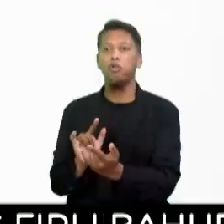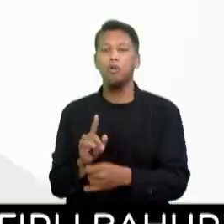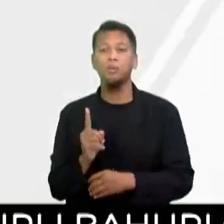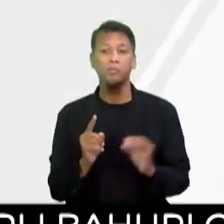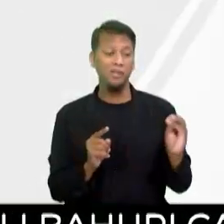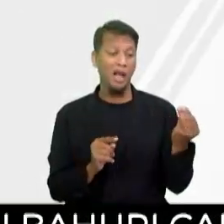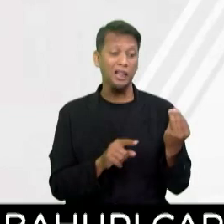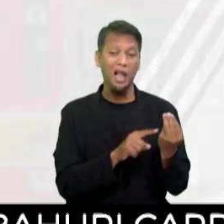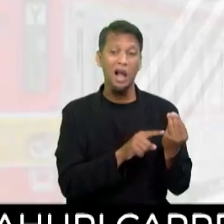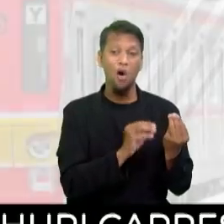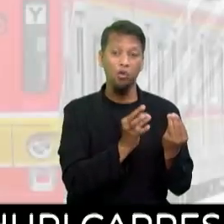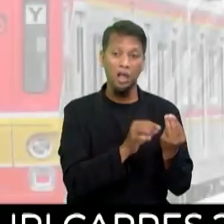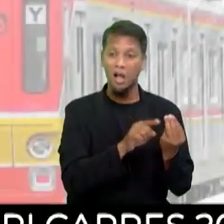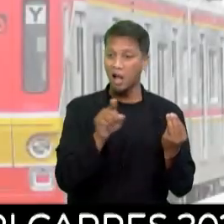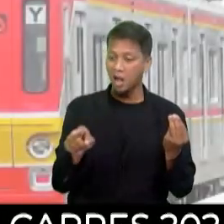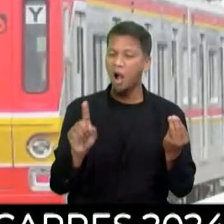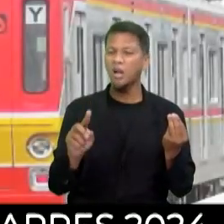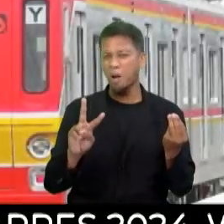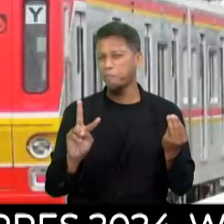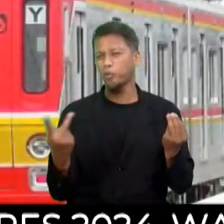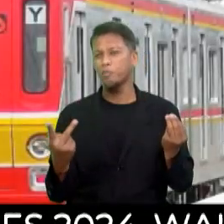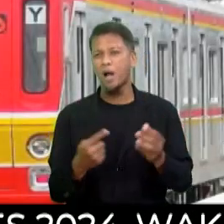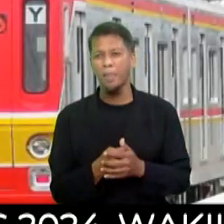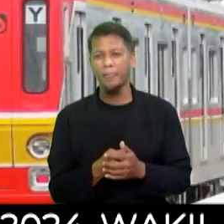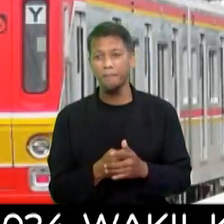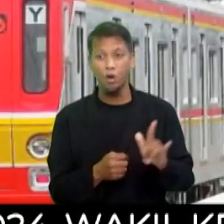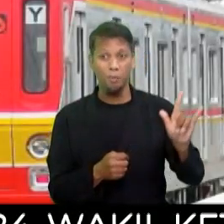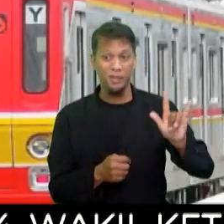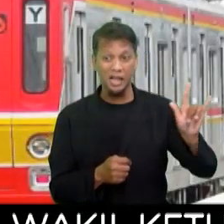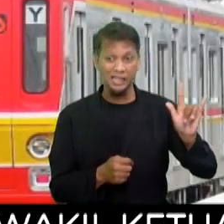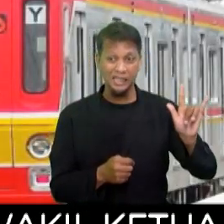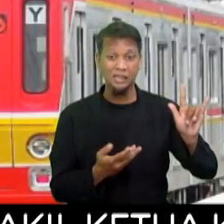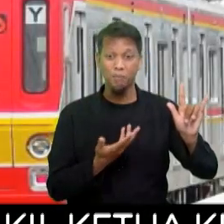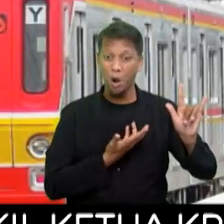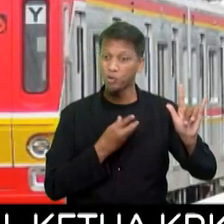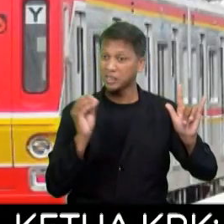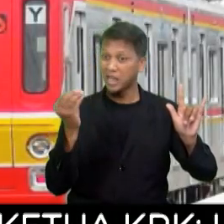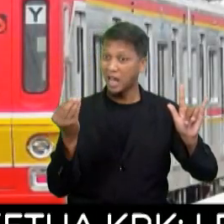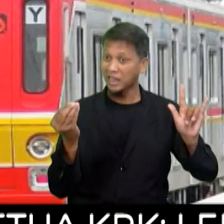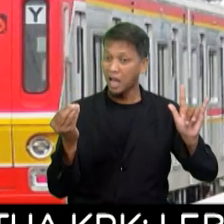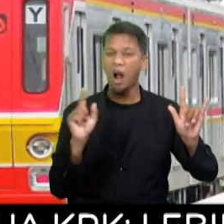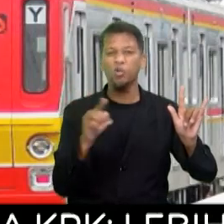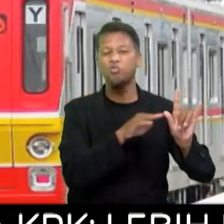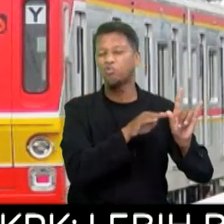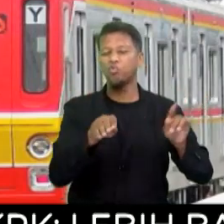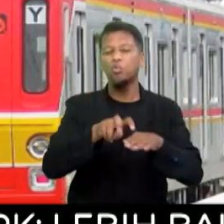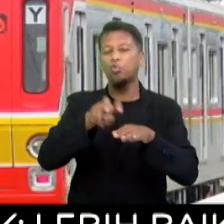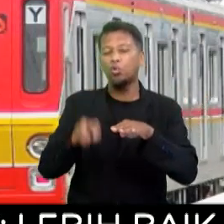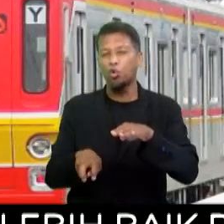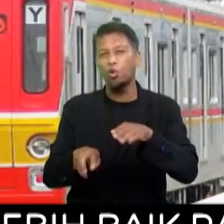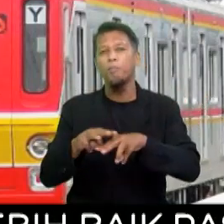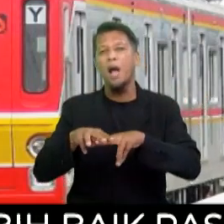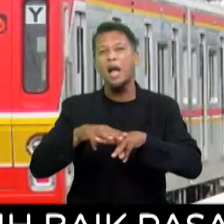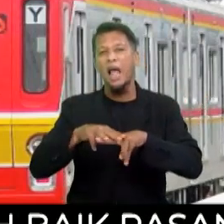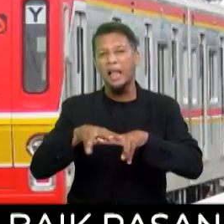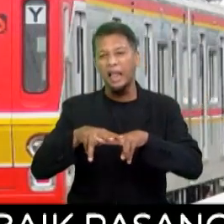perubahan. Penumpang dari arah Bekasi ke stasiun Jakarta Kota seluruhnya transit di stasiun Manggarai. Begitu pula